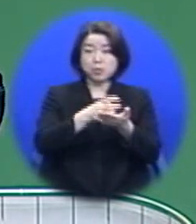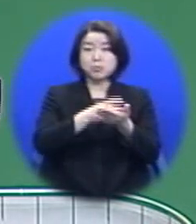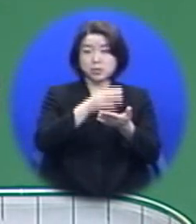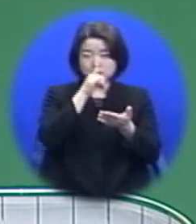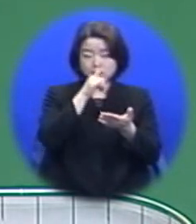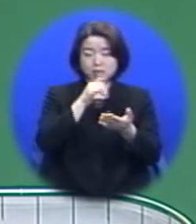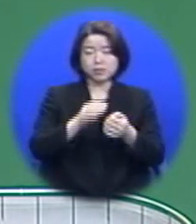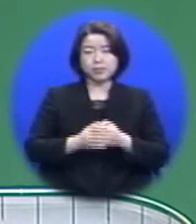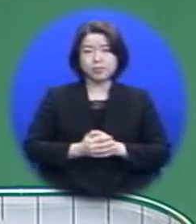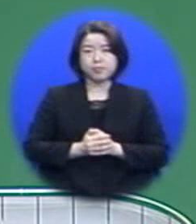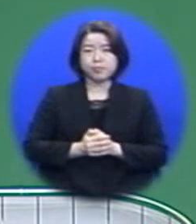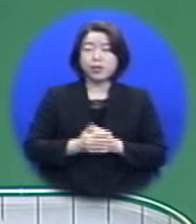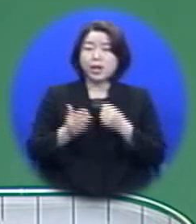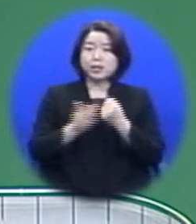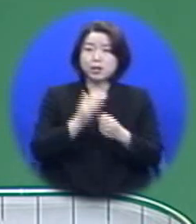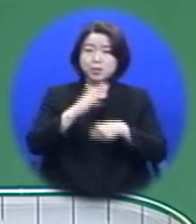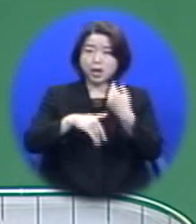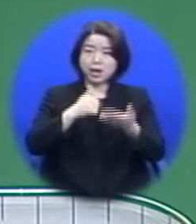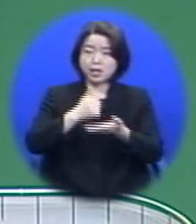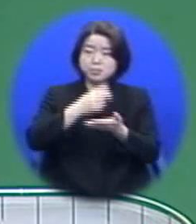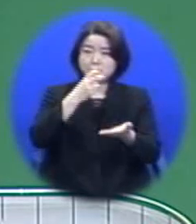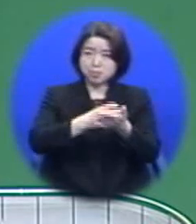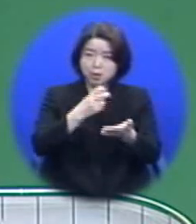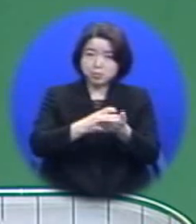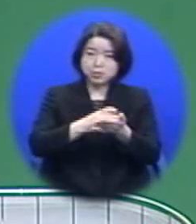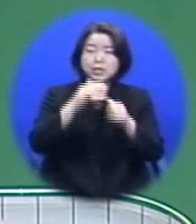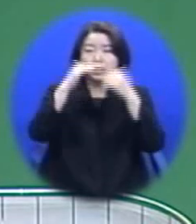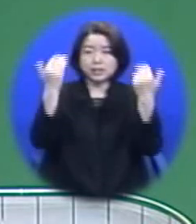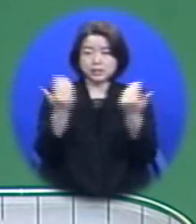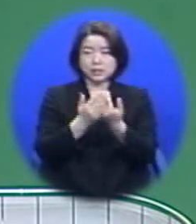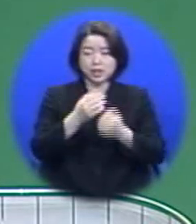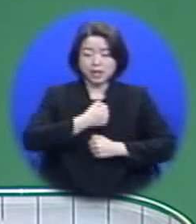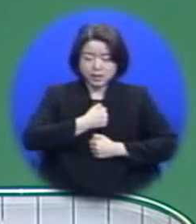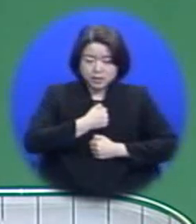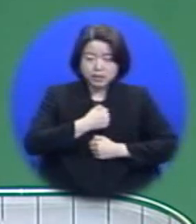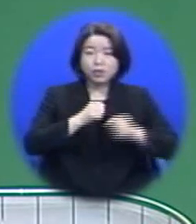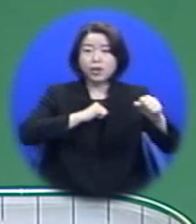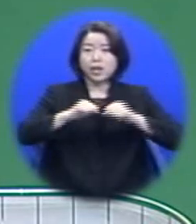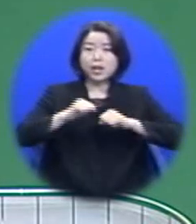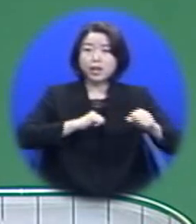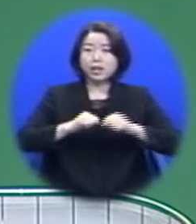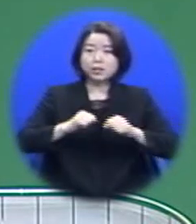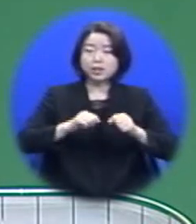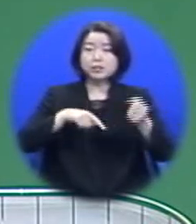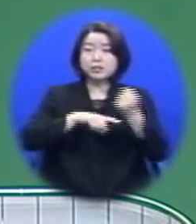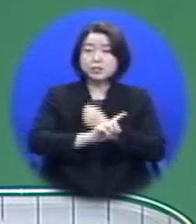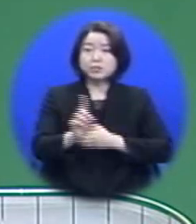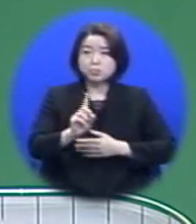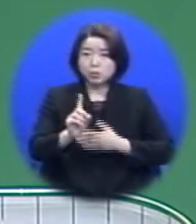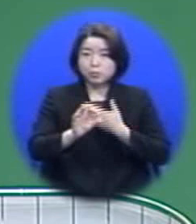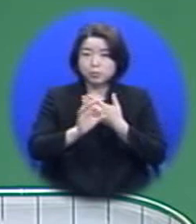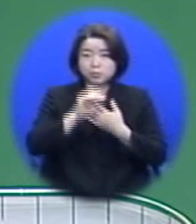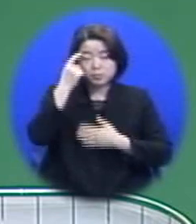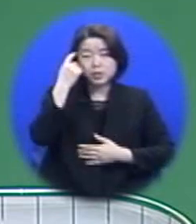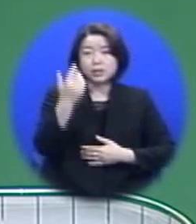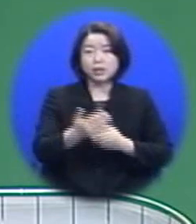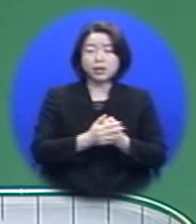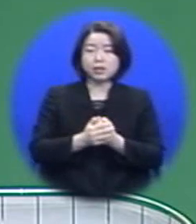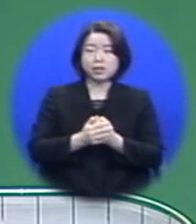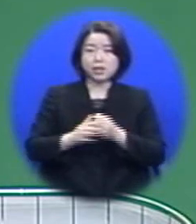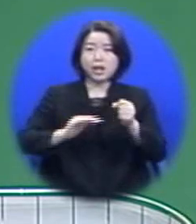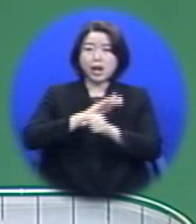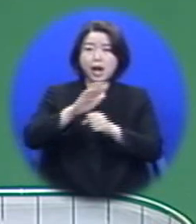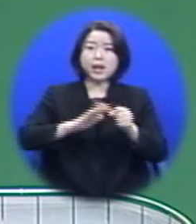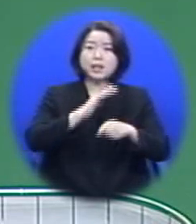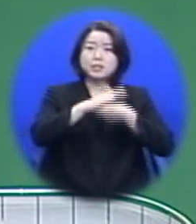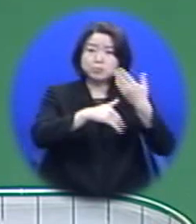계명 그러니까 하나님의 계명 율례를 다 지켜 행했다는 말은 무슨 뜻입니까 하나님을 사랑하고 이웃을